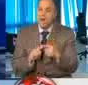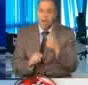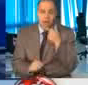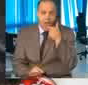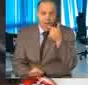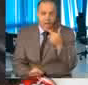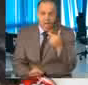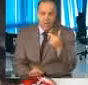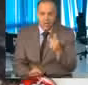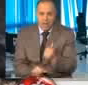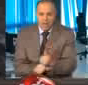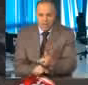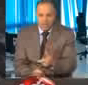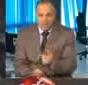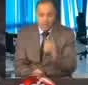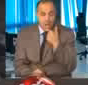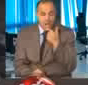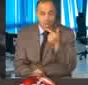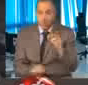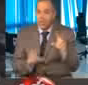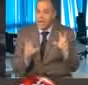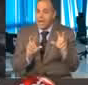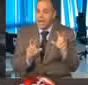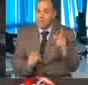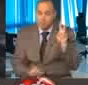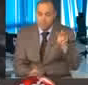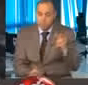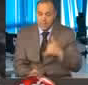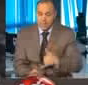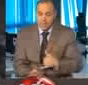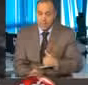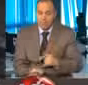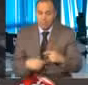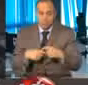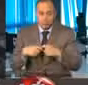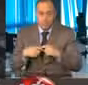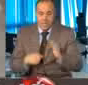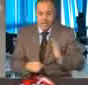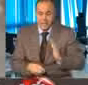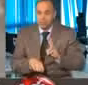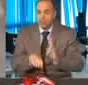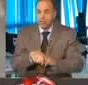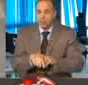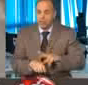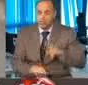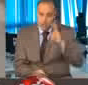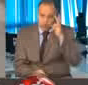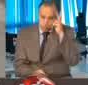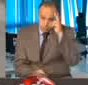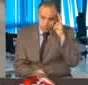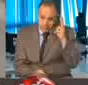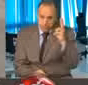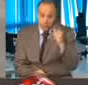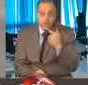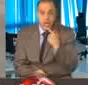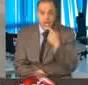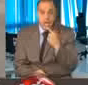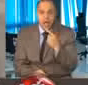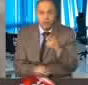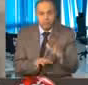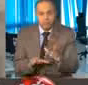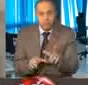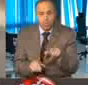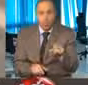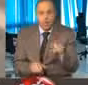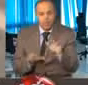عنها هذا العام. وحسب وسائل إعلام رسمية فإن التحالف العسكري بقيادة المملكة العربية السعودية يسعى عبر